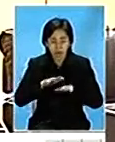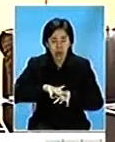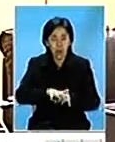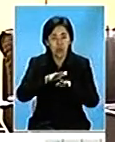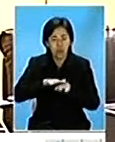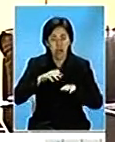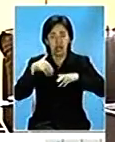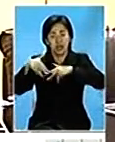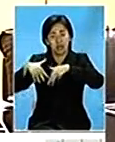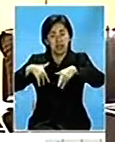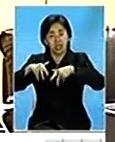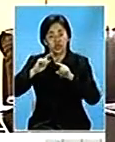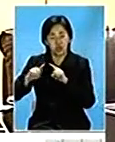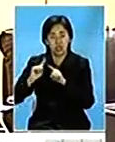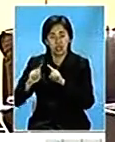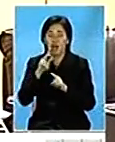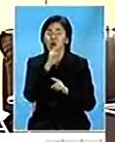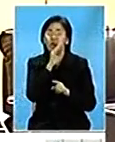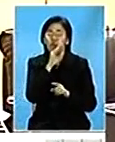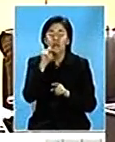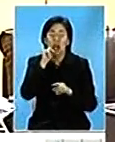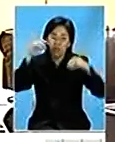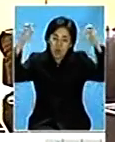ชนก็ในฤดูน้ำ